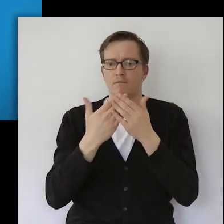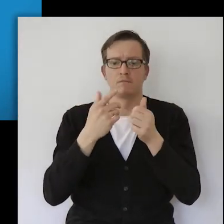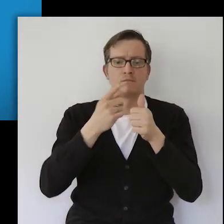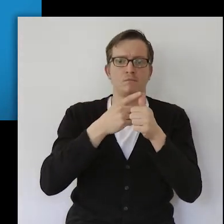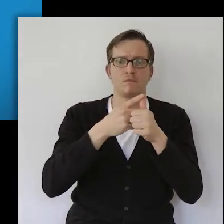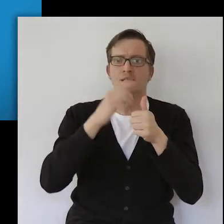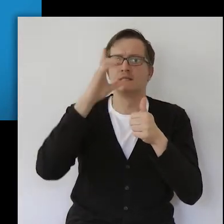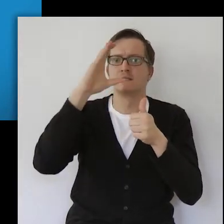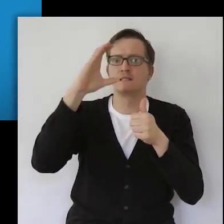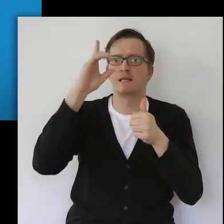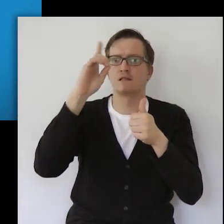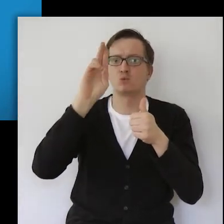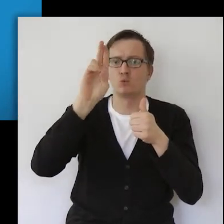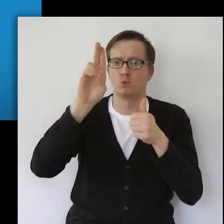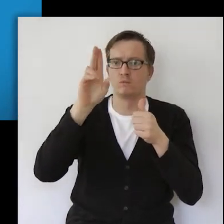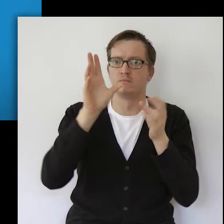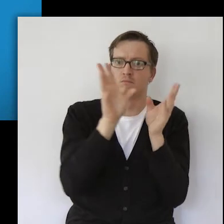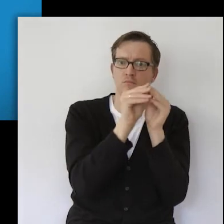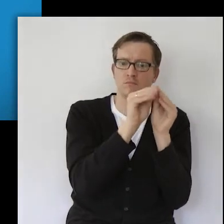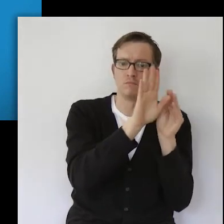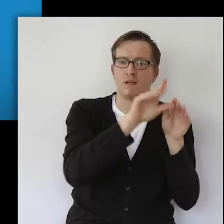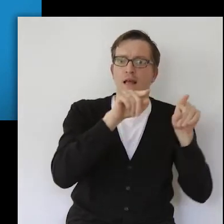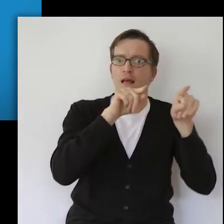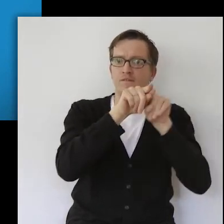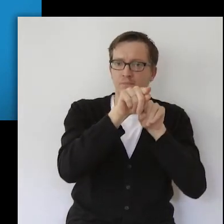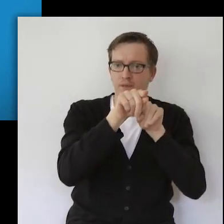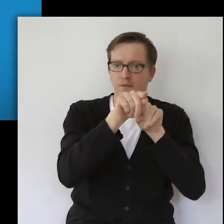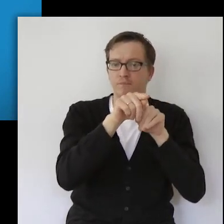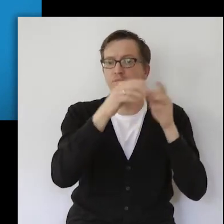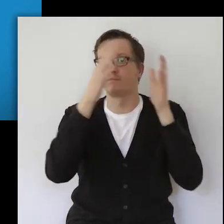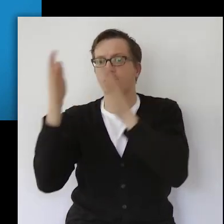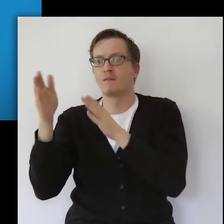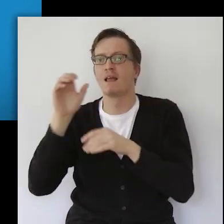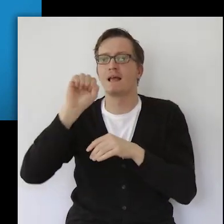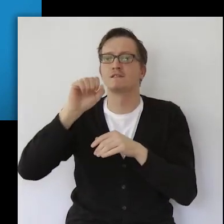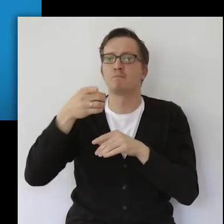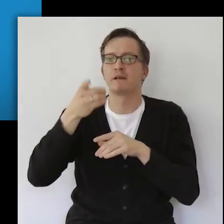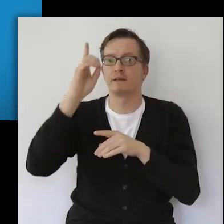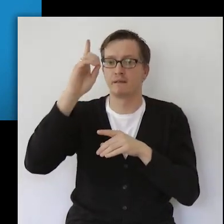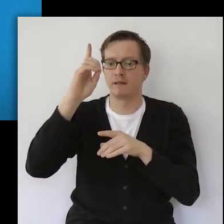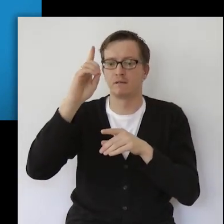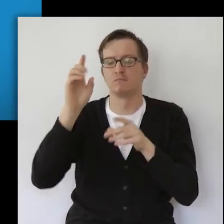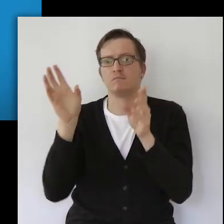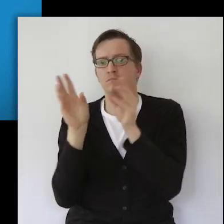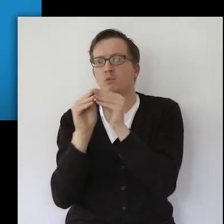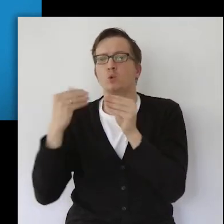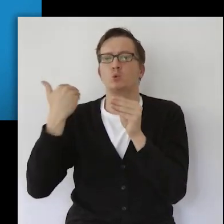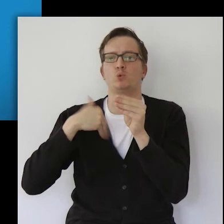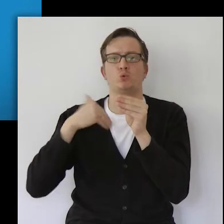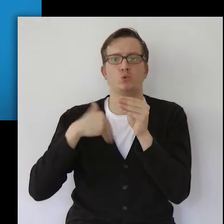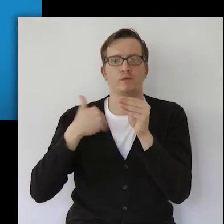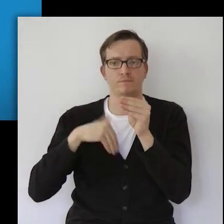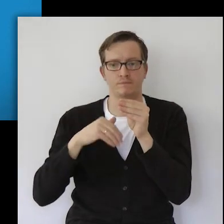diese Parteien arbeiten oft zusammen zum Beispiel die SPD und die Grünen